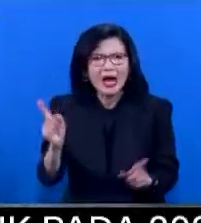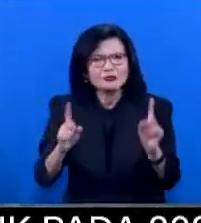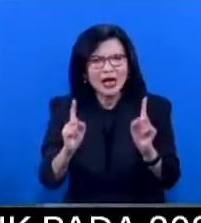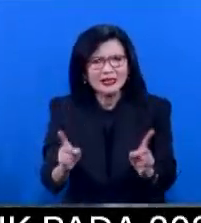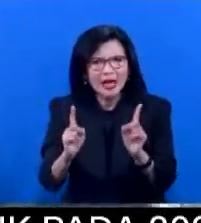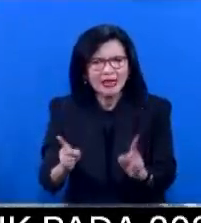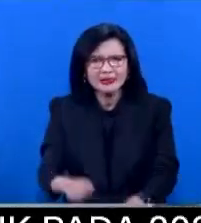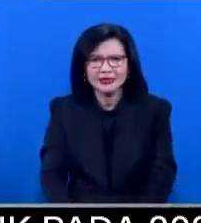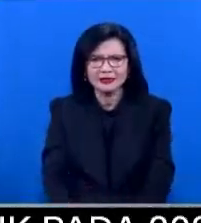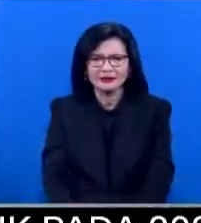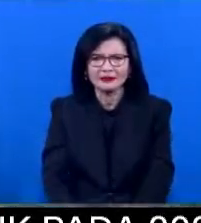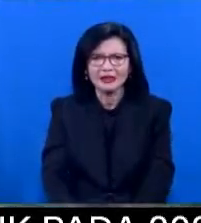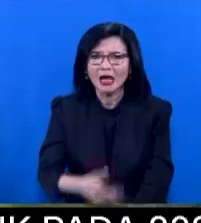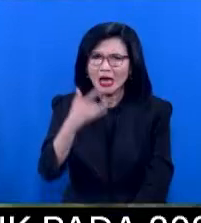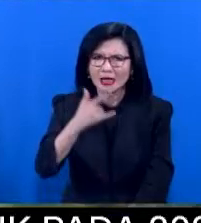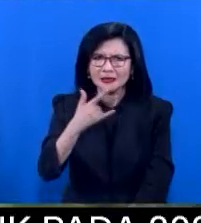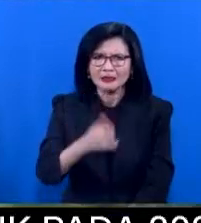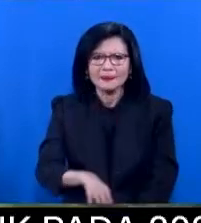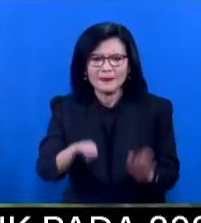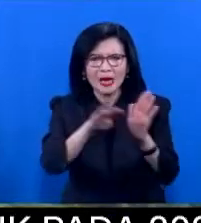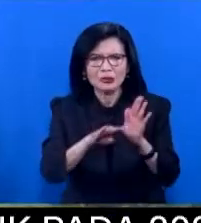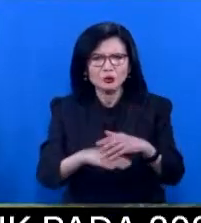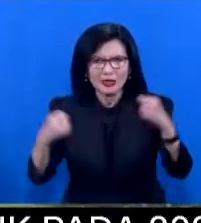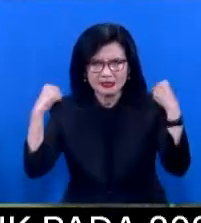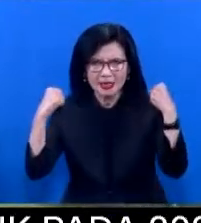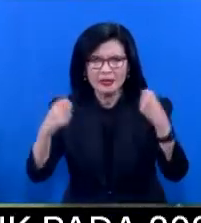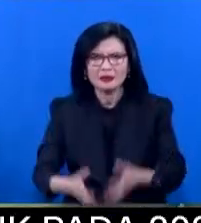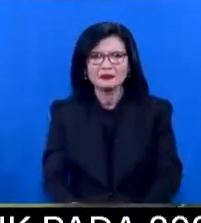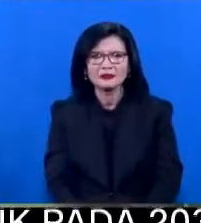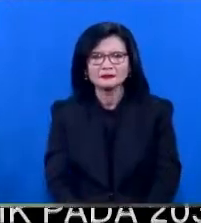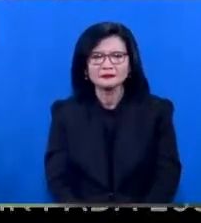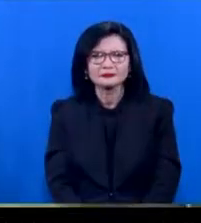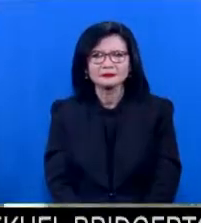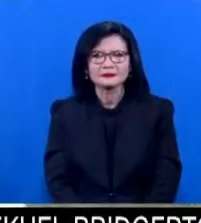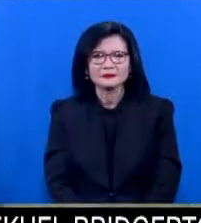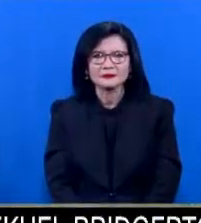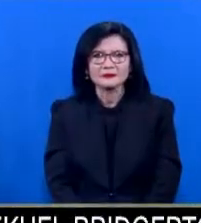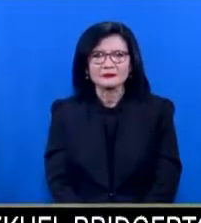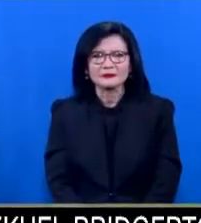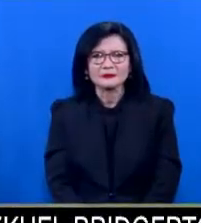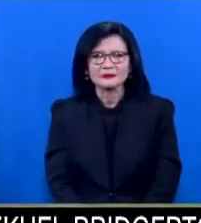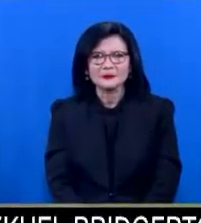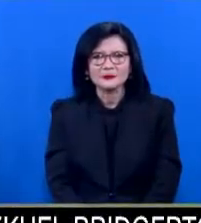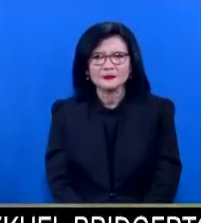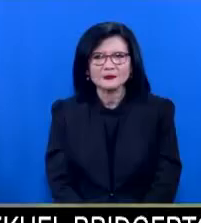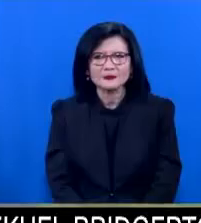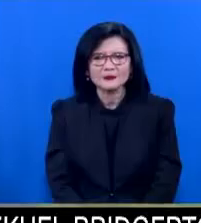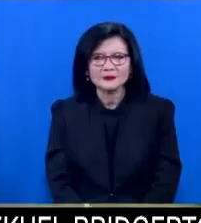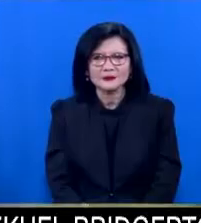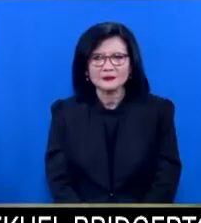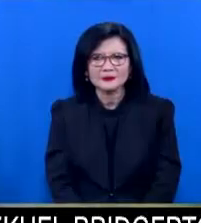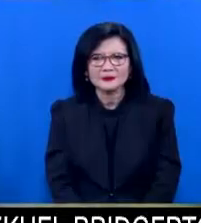saat berkendara dan tetap menerapkan protokol kesehatan yang Firmansyah Subang Jawa Barat